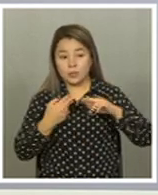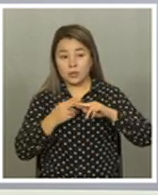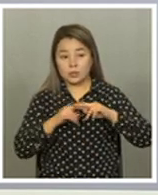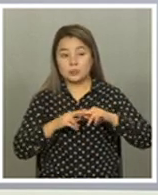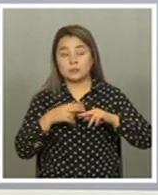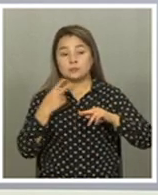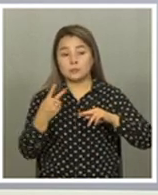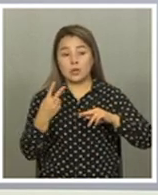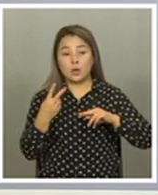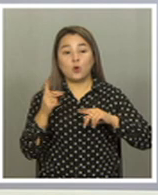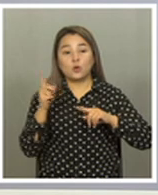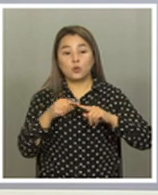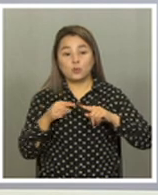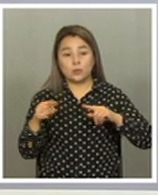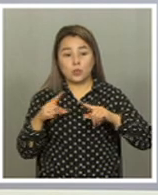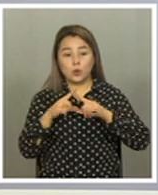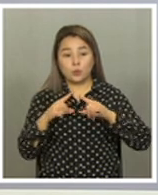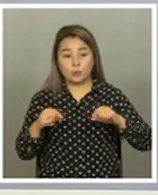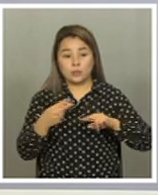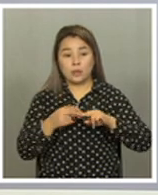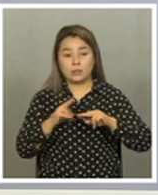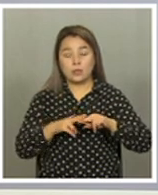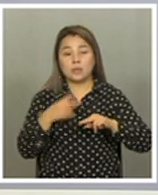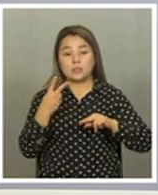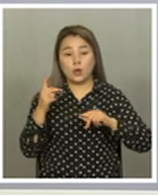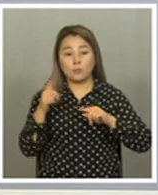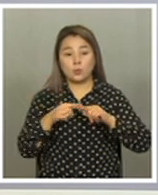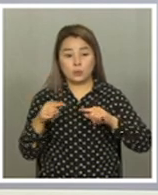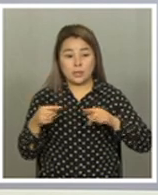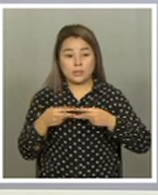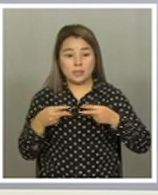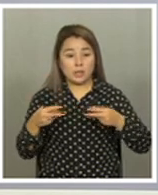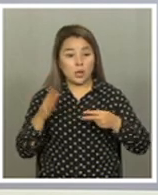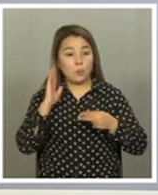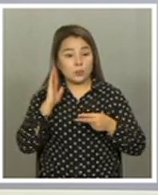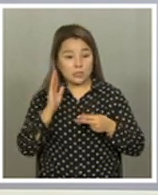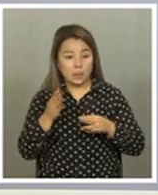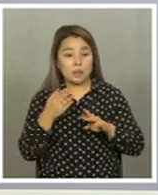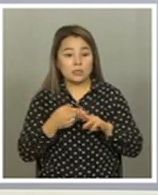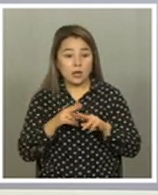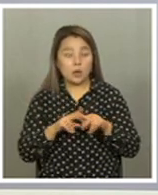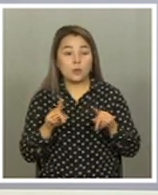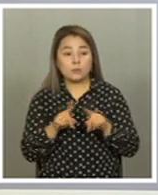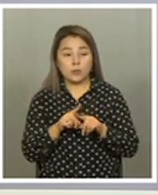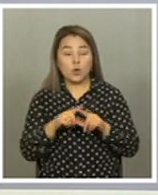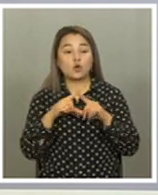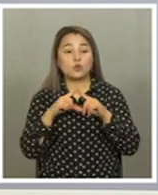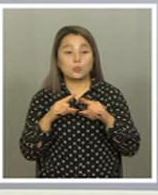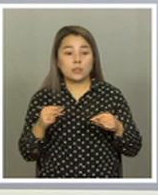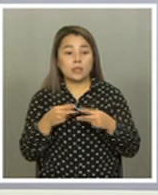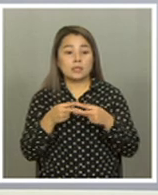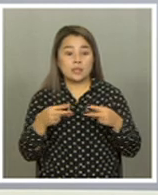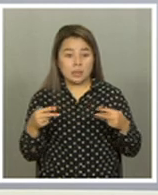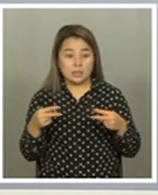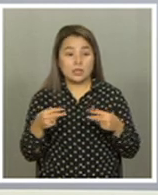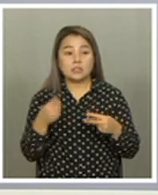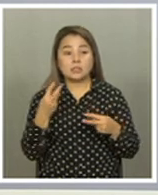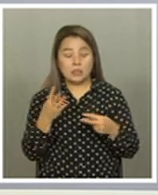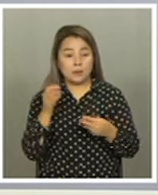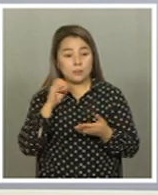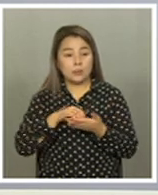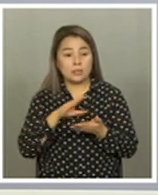бір қабырғасы мен оған іргелес жатқан екі бұрышына тең болса, онда бұл үш бұрыштар теңдігінің нешінші белгісі